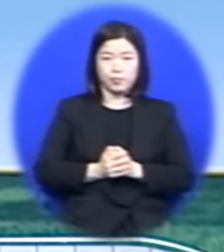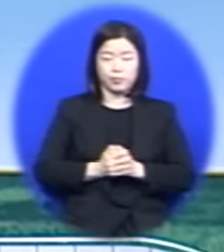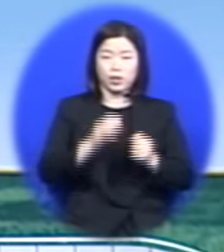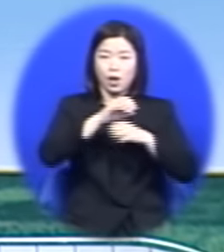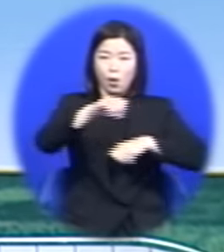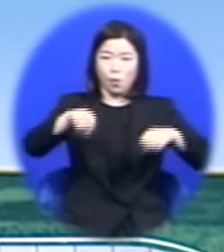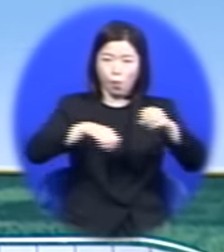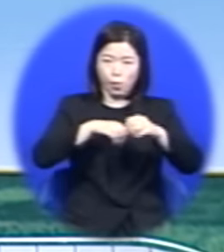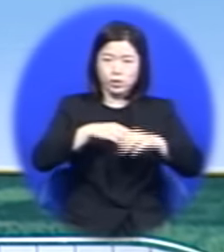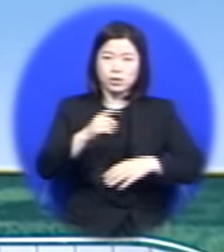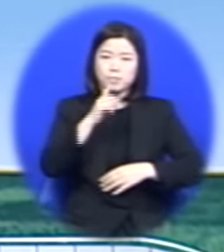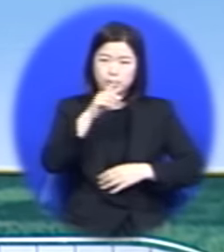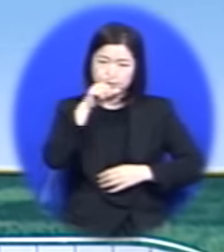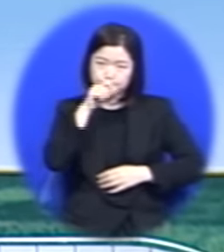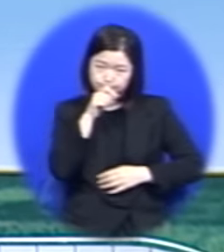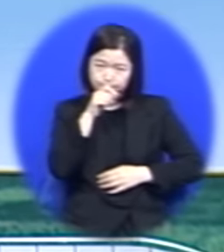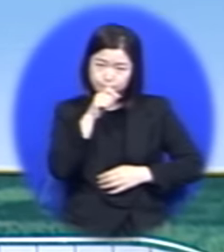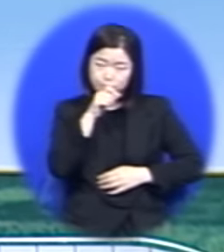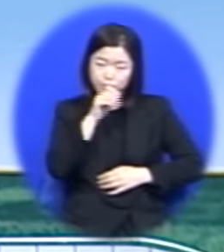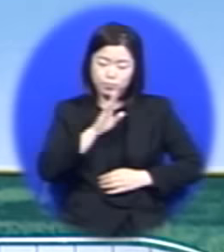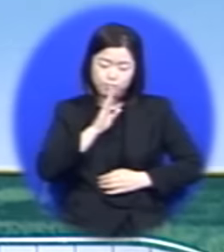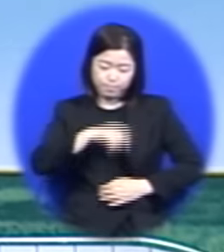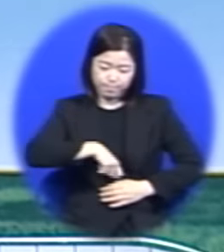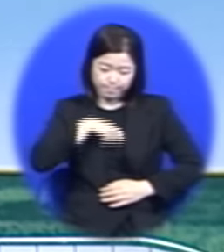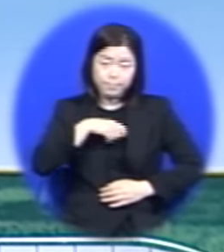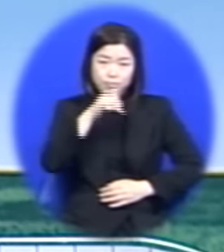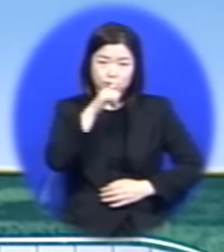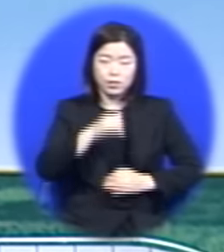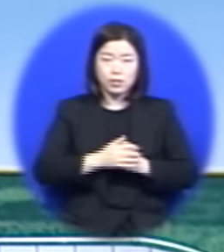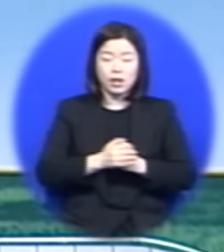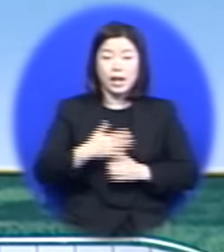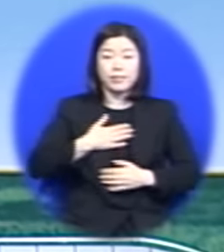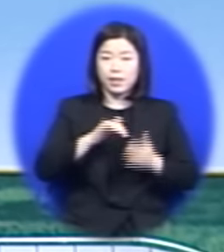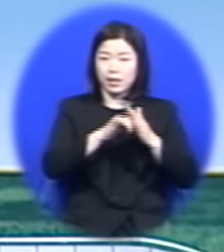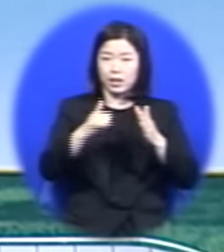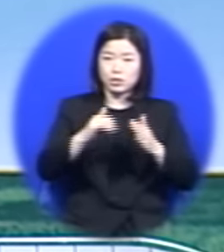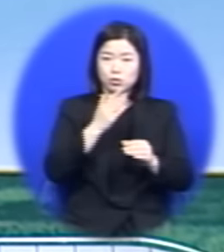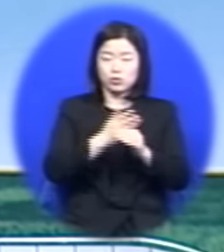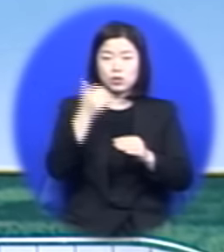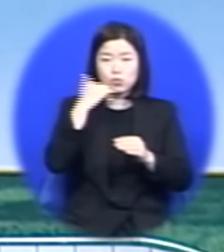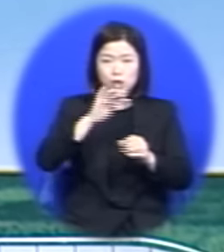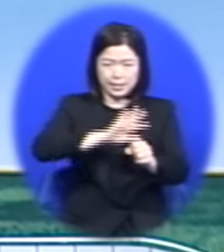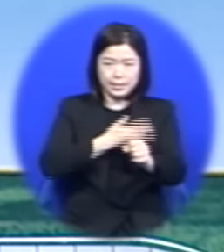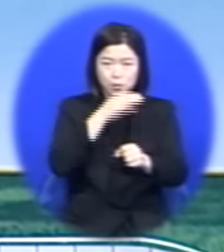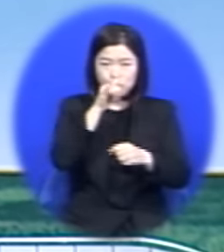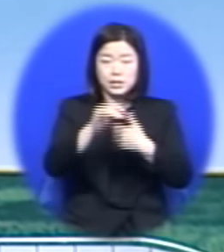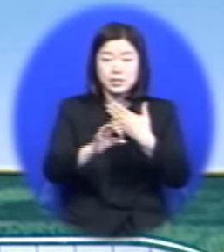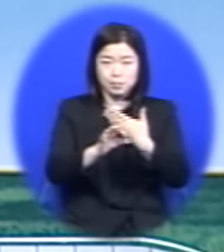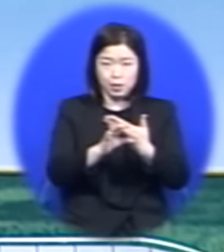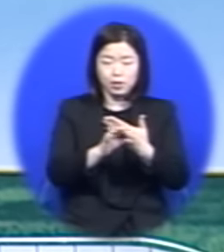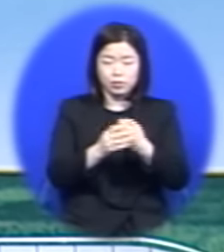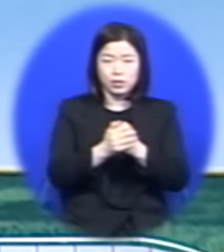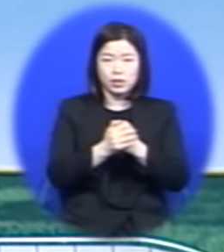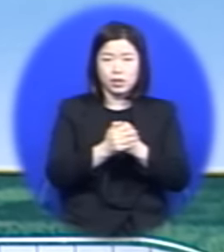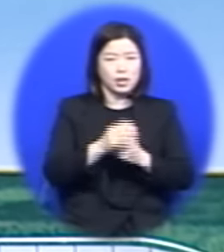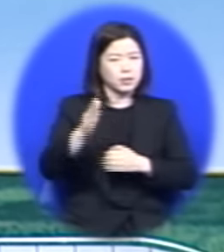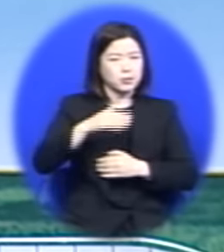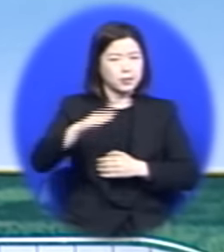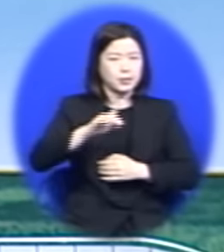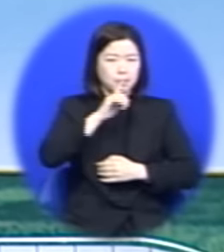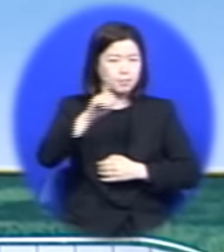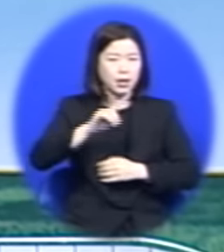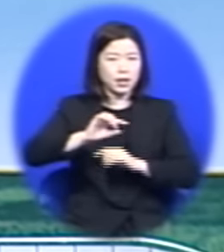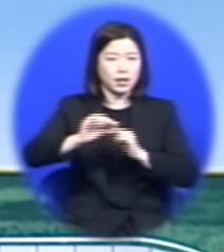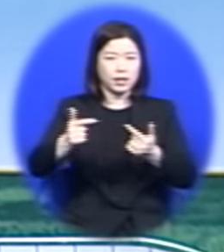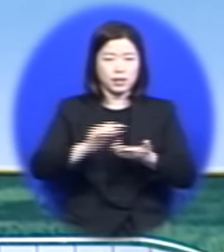오히려 입을 딱 닫아버립니다. 내 가족 중에 누가 잘못했습니다. 그러면 절대 말 안